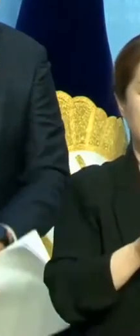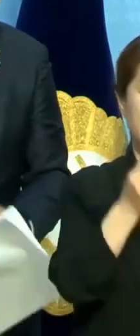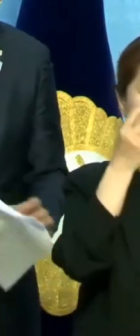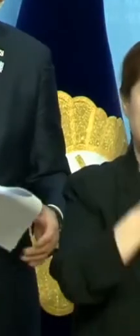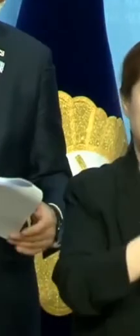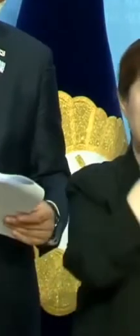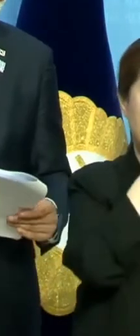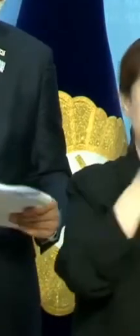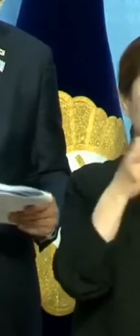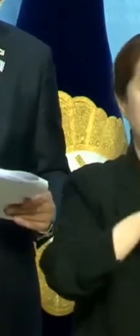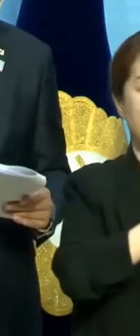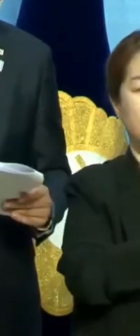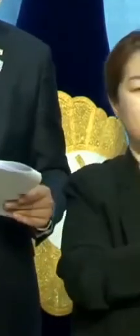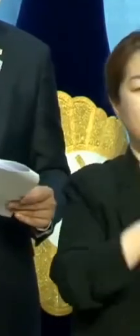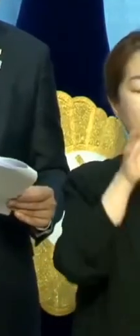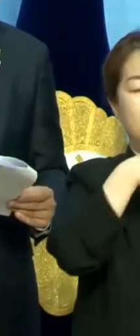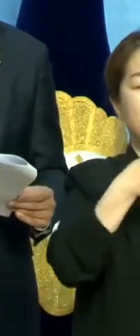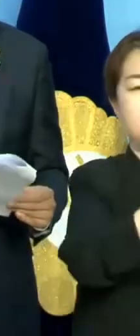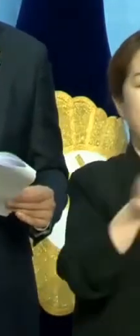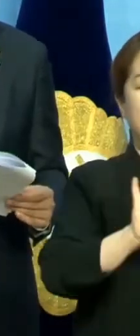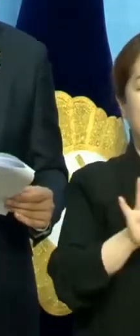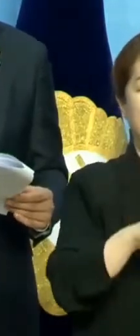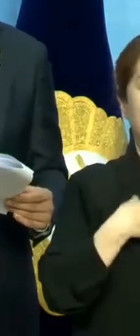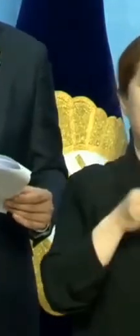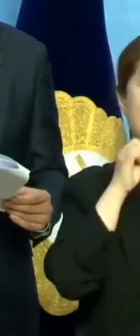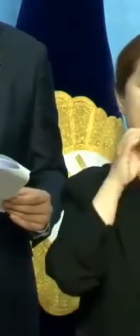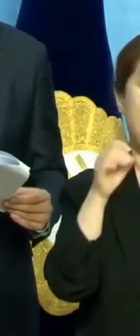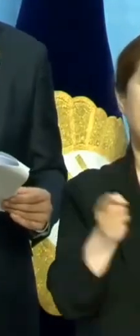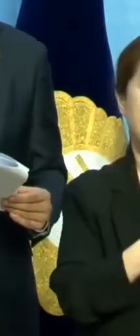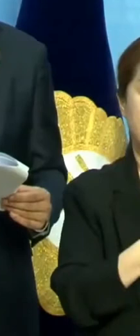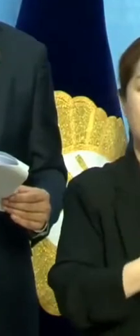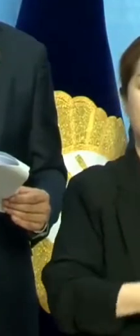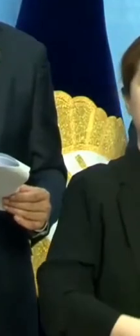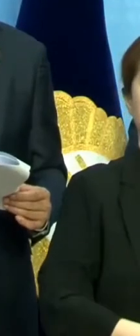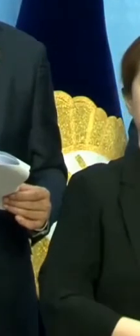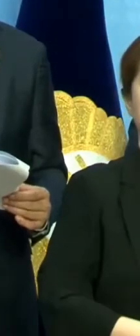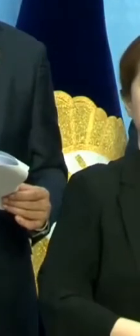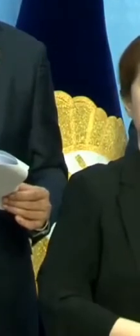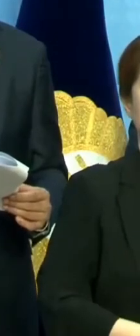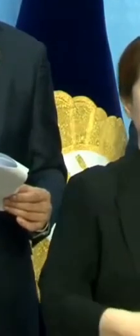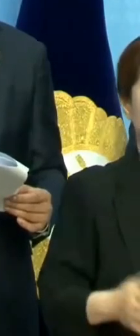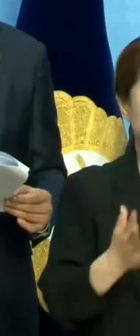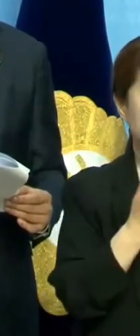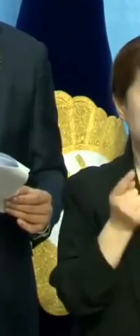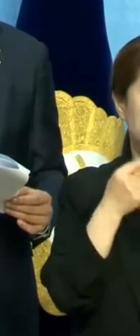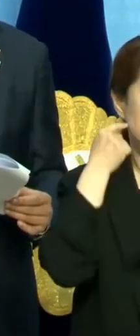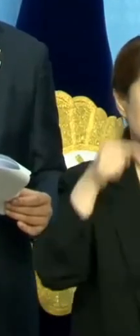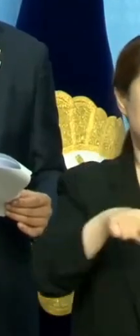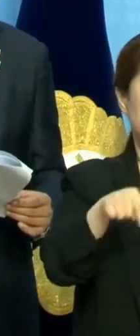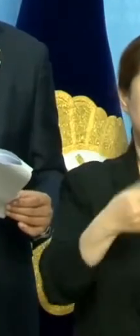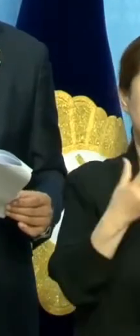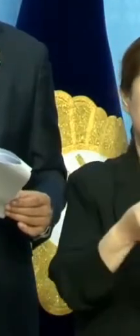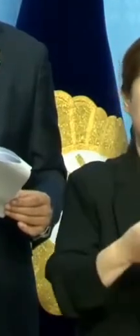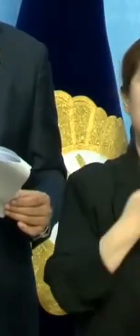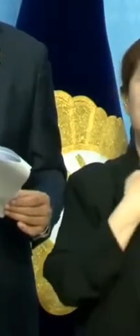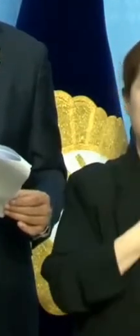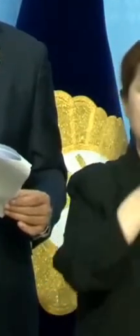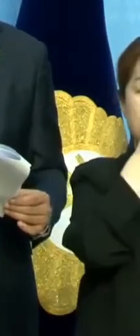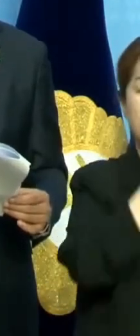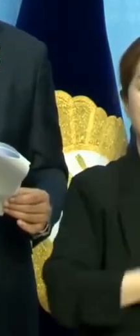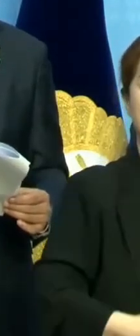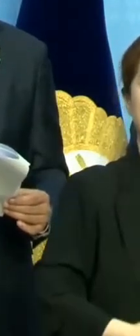본인 입으로 유민이 연습 안 시킨다고 소문도 내고 다녔습니다. 제가 직접 녹음한 사실입니다.